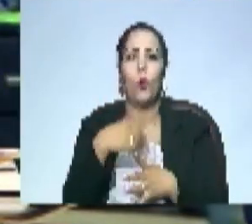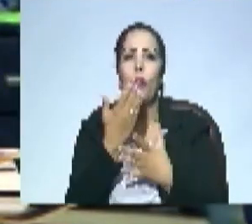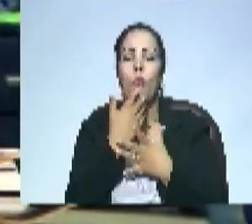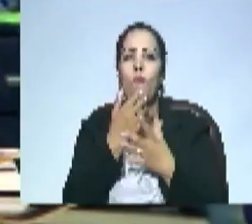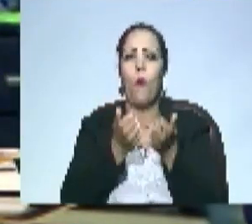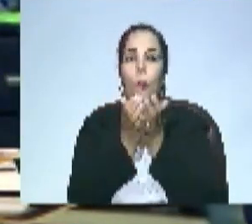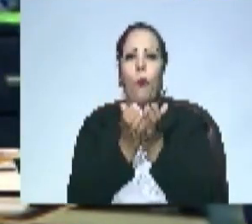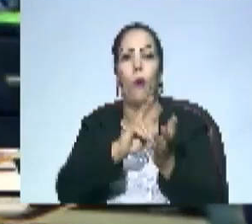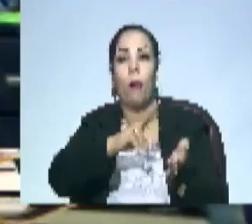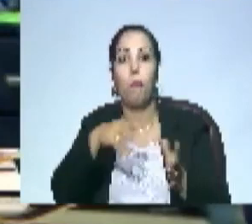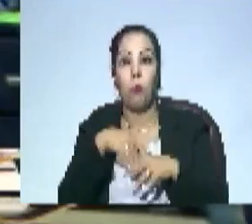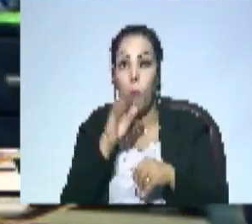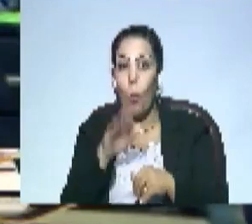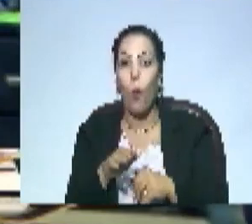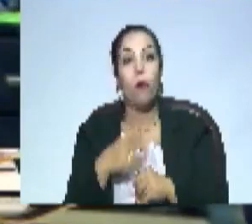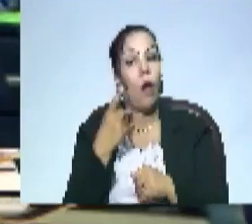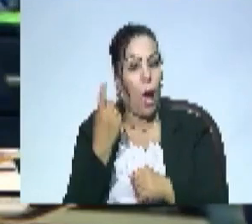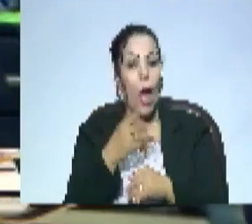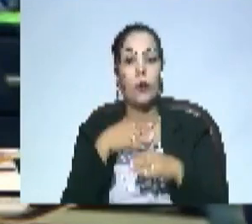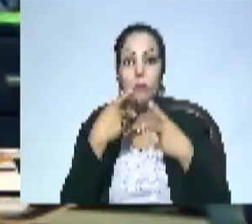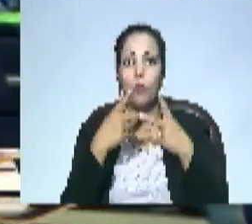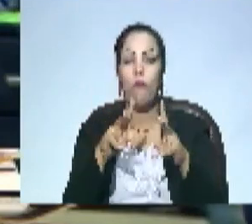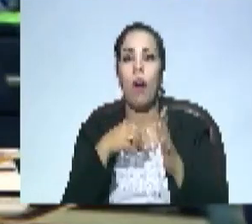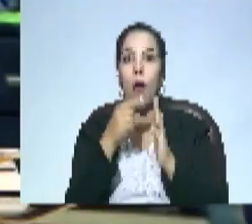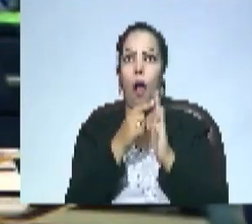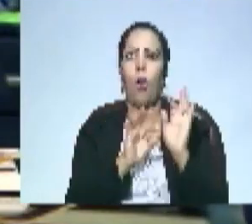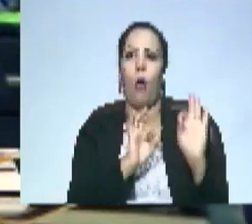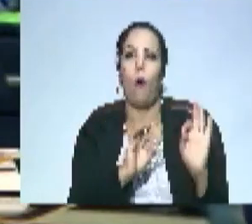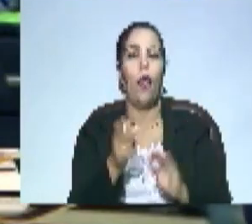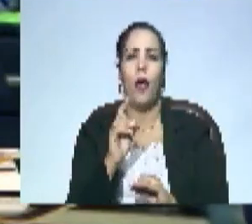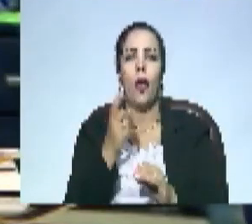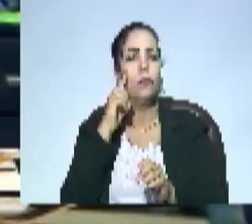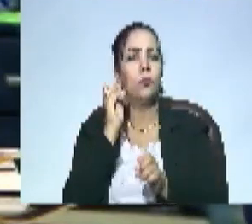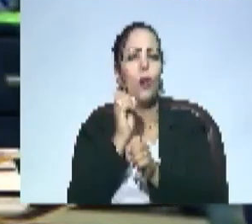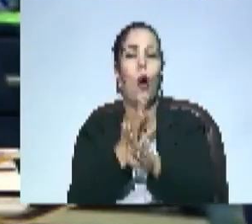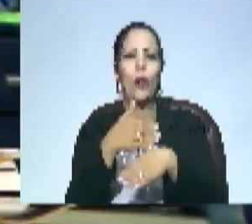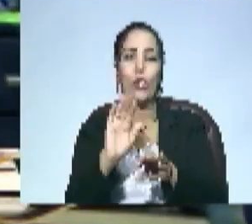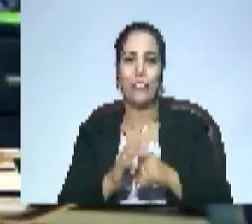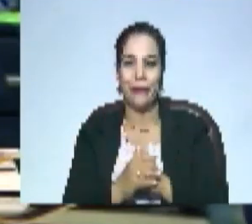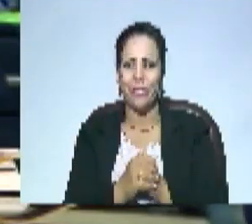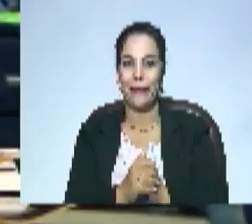في الاكل اللي بيجي على مزاجي بعمله